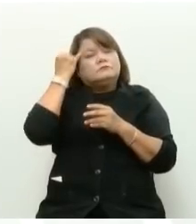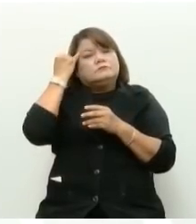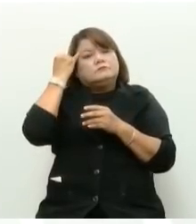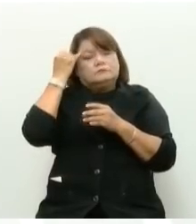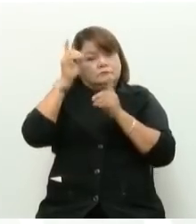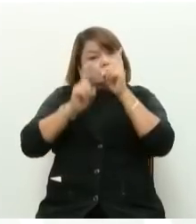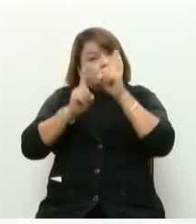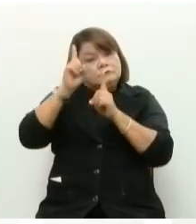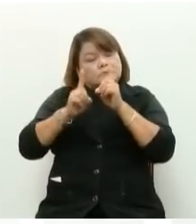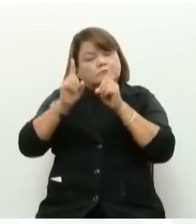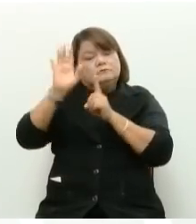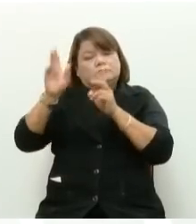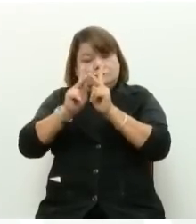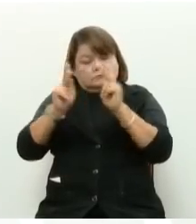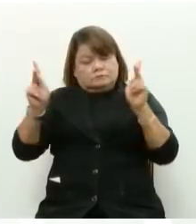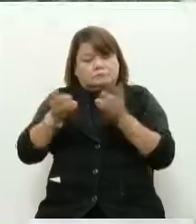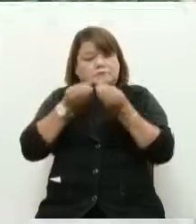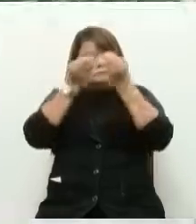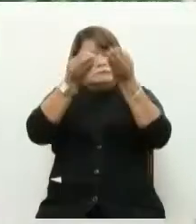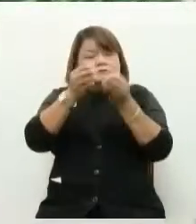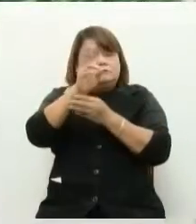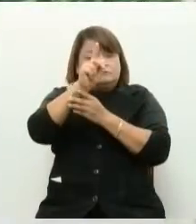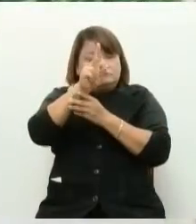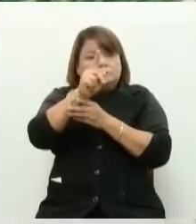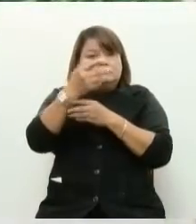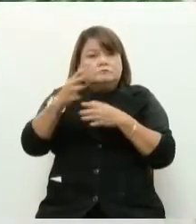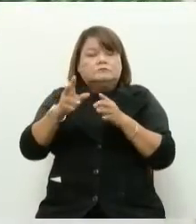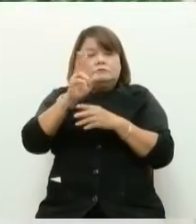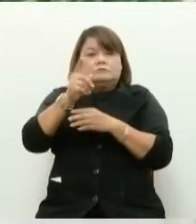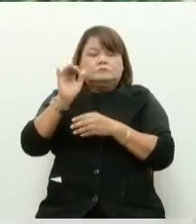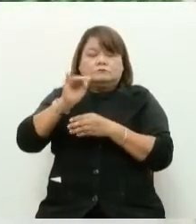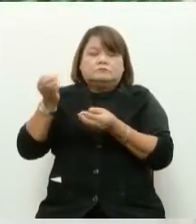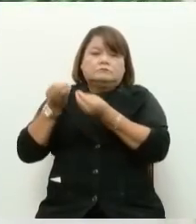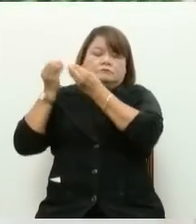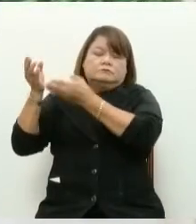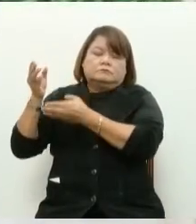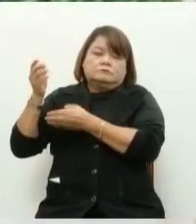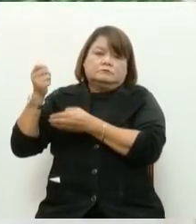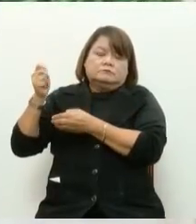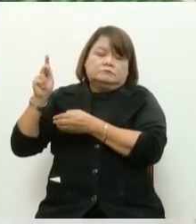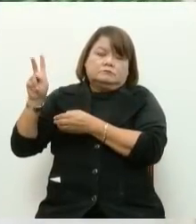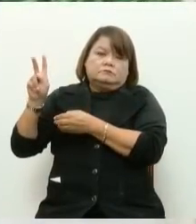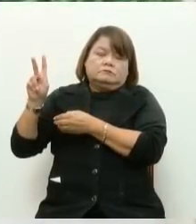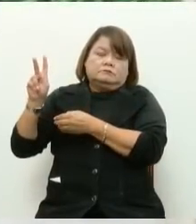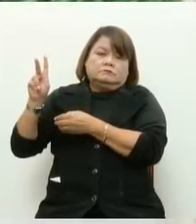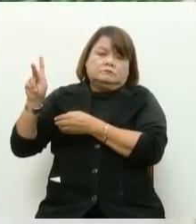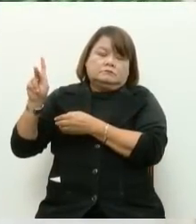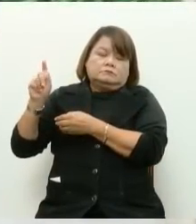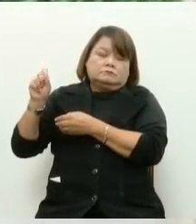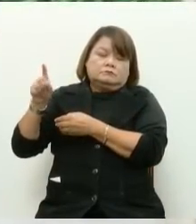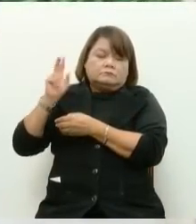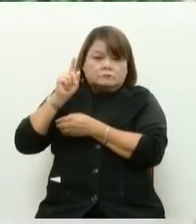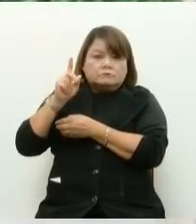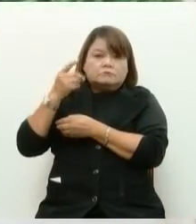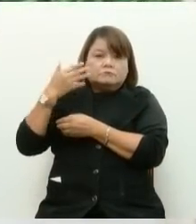ประเมินของคณะกรรมการส่งมาที่สำนักงานเขตแล้วเนี่ยเขตยังไม่ได้เสนออกส.เขตพื้นที่การศึกษาพิจารณานะครับกรณีนี้เนี่ยเขตก็ส